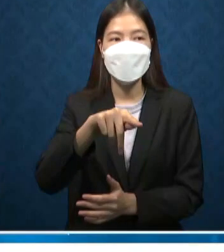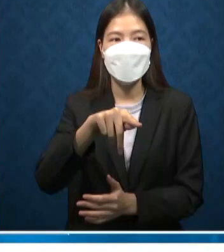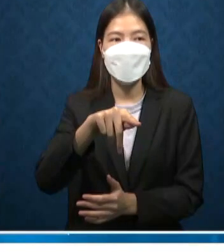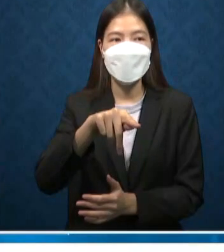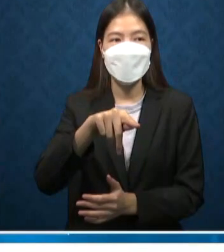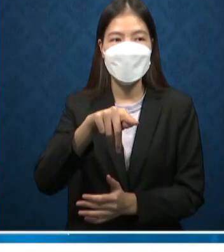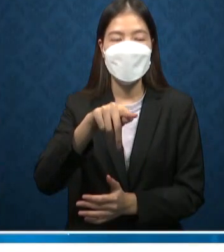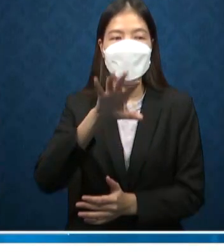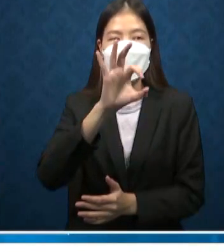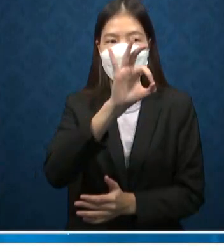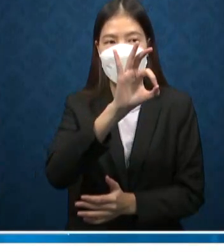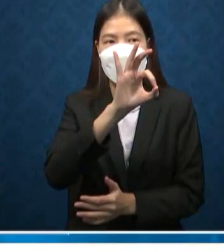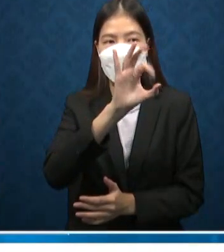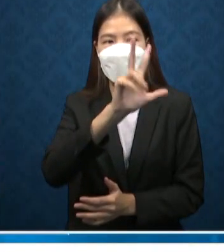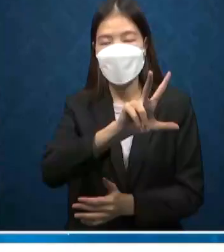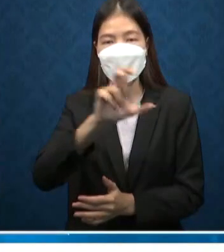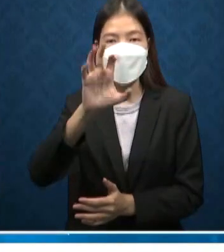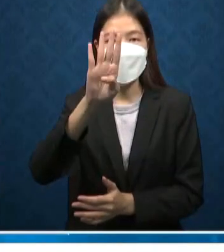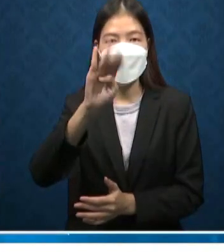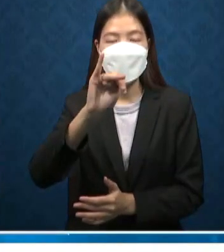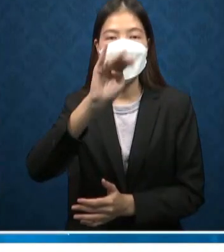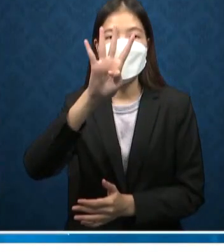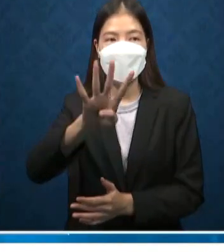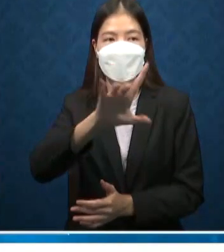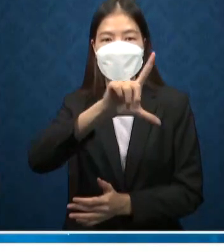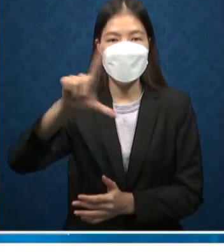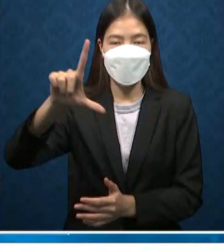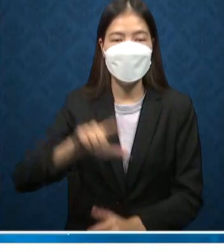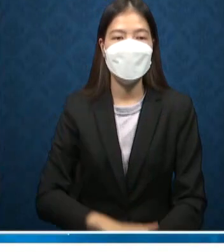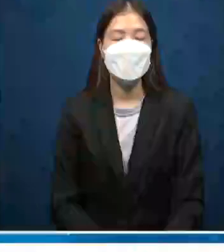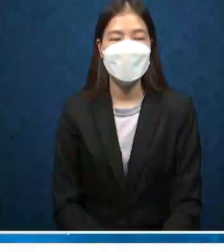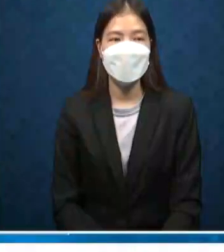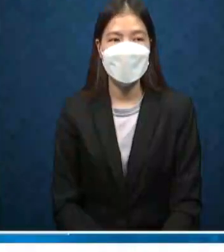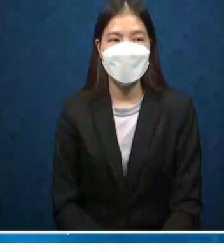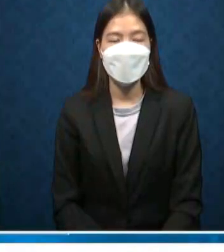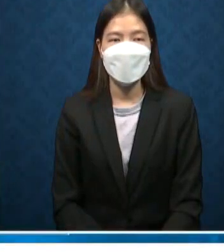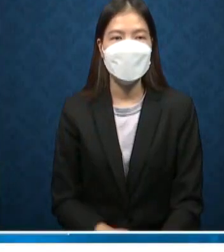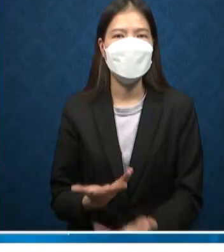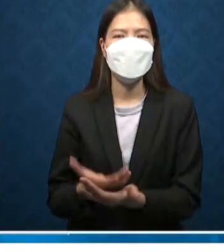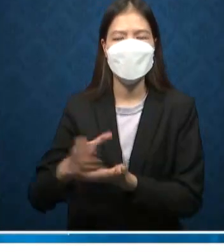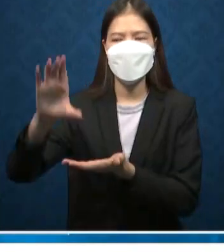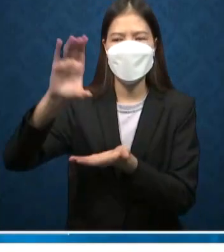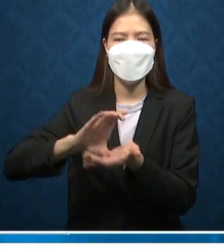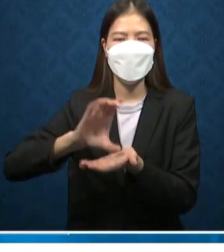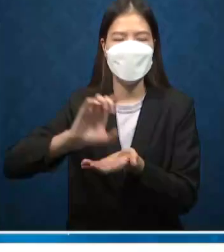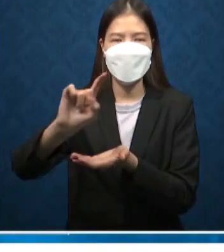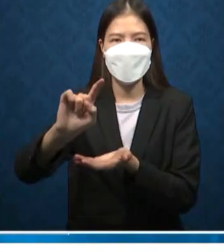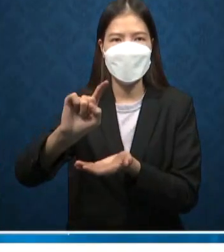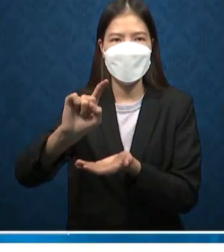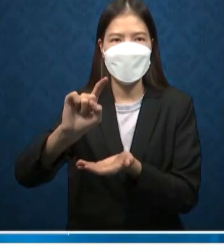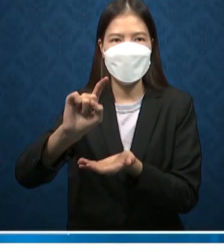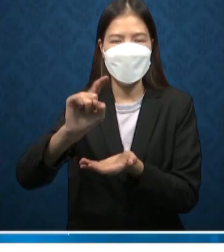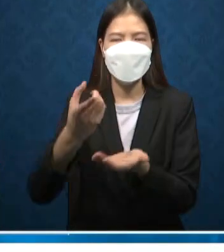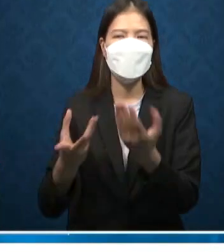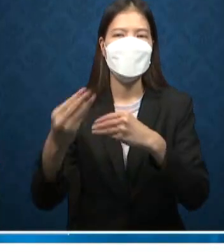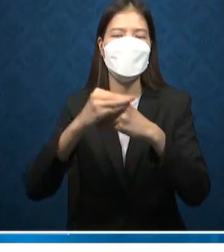าทนะครับก็ทำให้สถานภาพลดงบกำลังงบบุคลากรประจำปีนั้นเพิ่มม